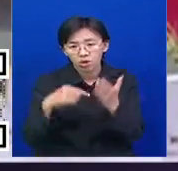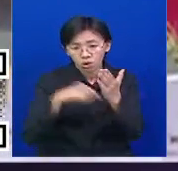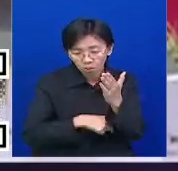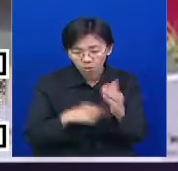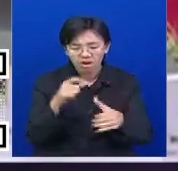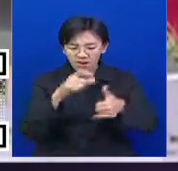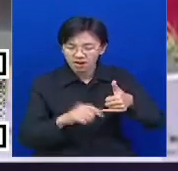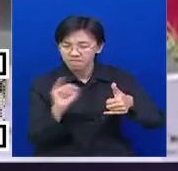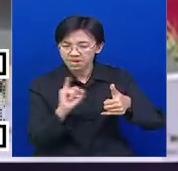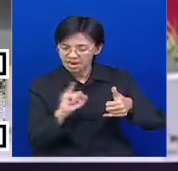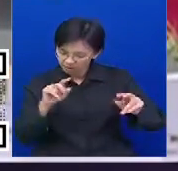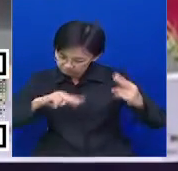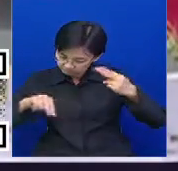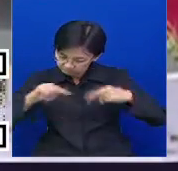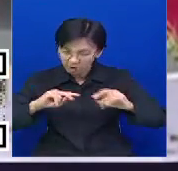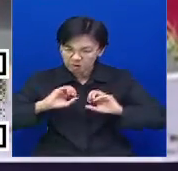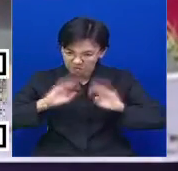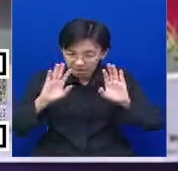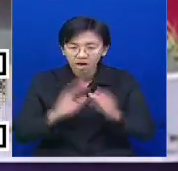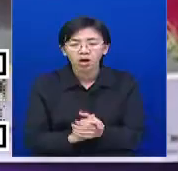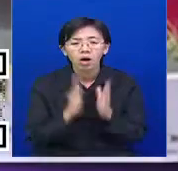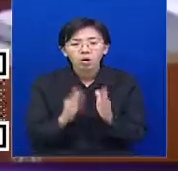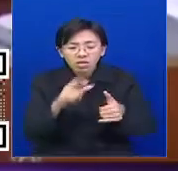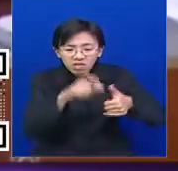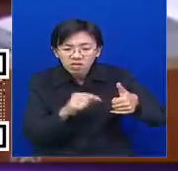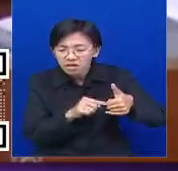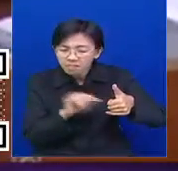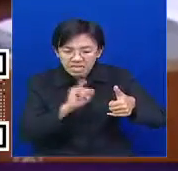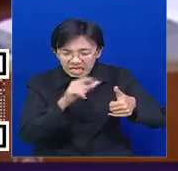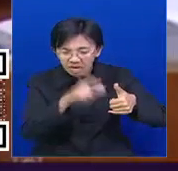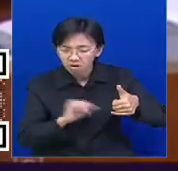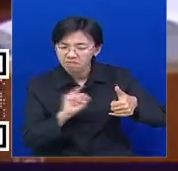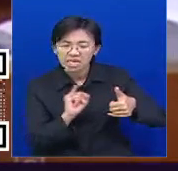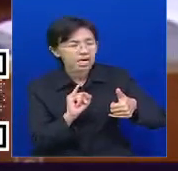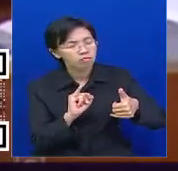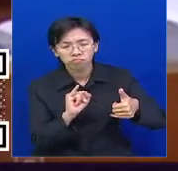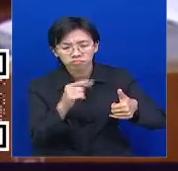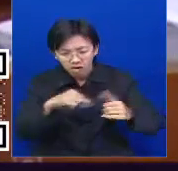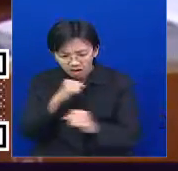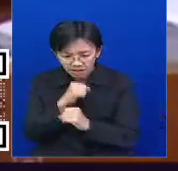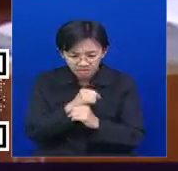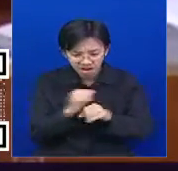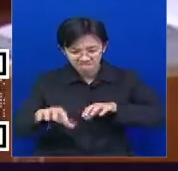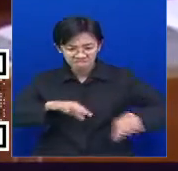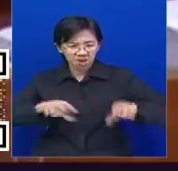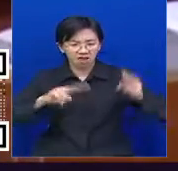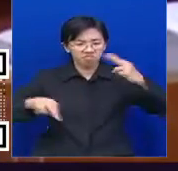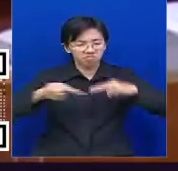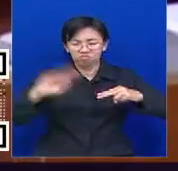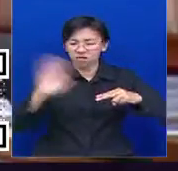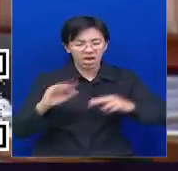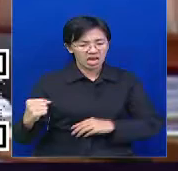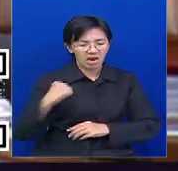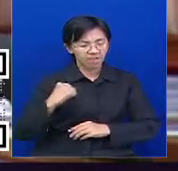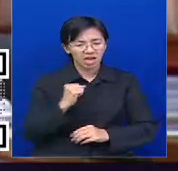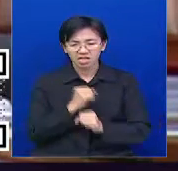อบไว้อย่างเข้มงวดป้องกันไม่ให้ผู้ที่ขาดคุณธรรมจริยธรรมและธรรมาภิบาลเข้ามามีอำนาจบริหารหรือการใช้อำนาจโดยมิ